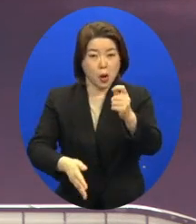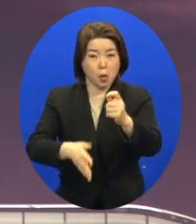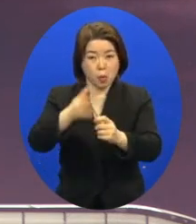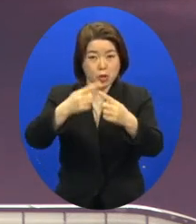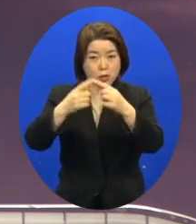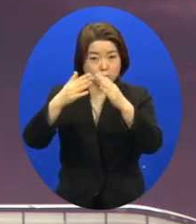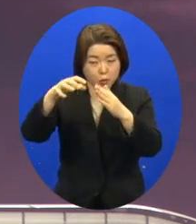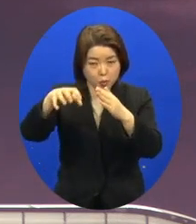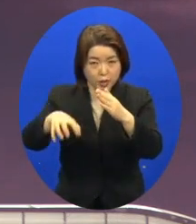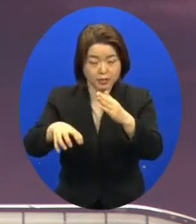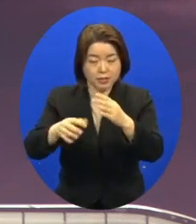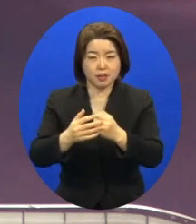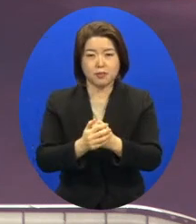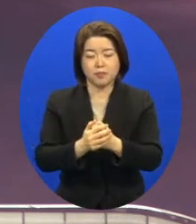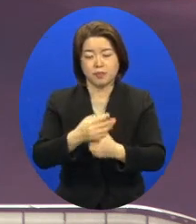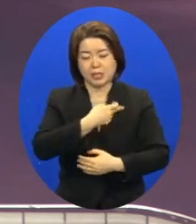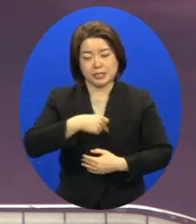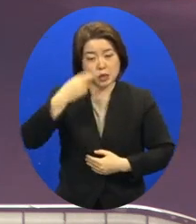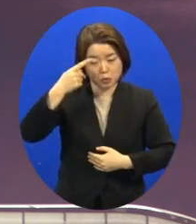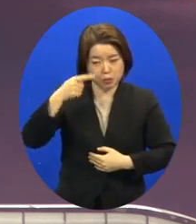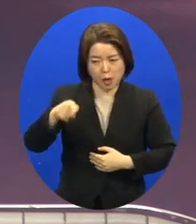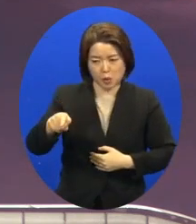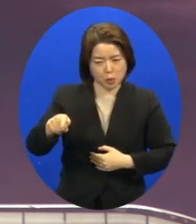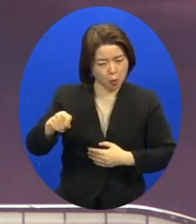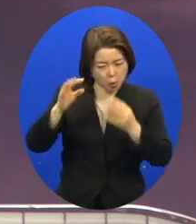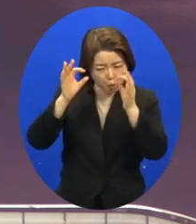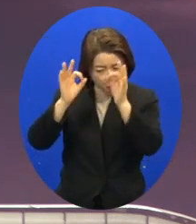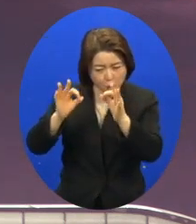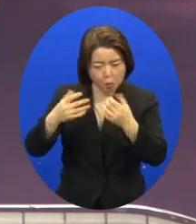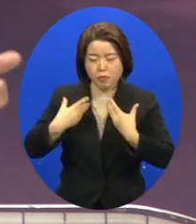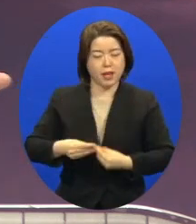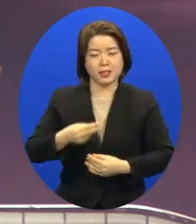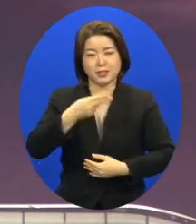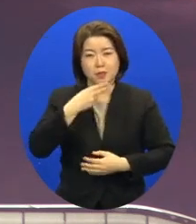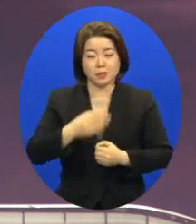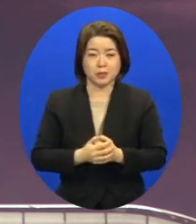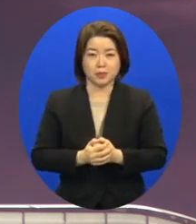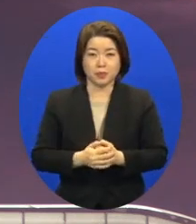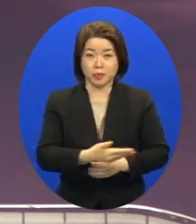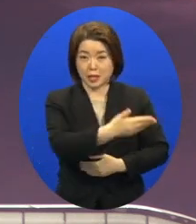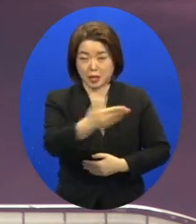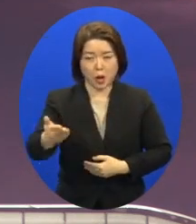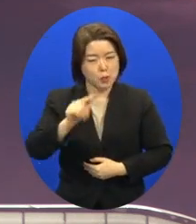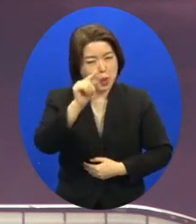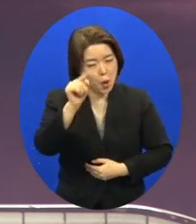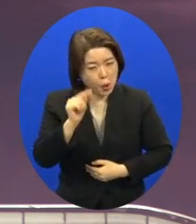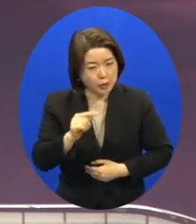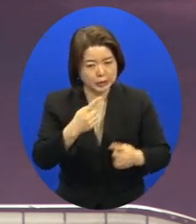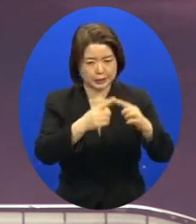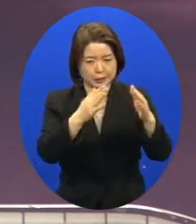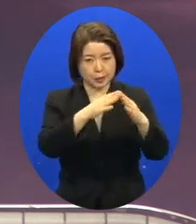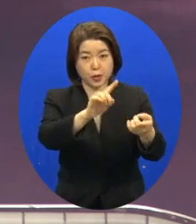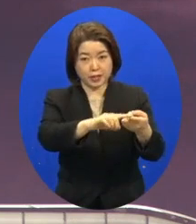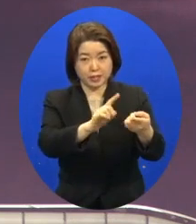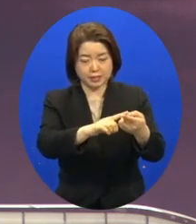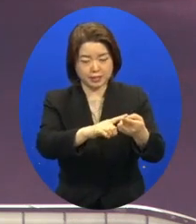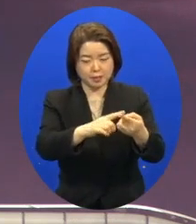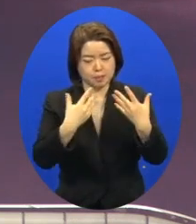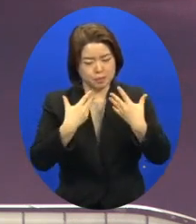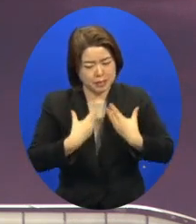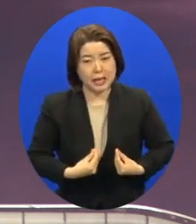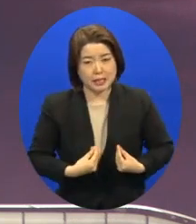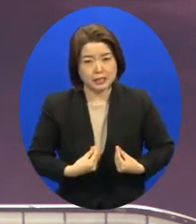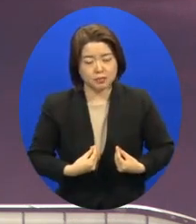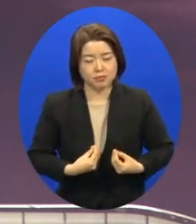바울은 낙심하지 않았습니다. 여러분 중에 혹시 교회에 대해서 좌절하고 낙심하여 아 이제는